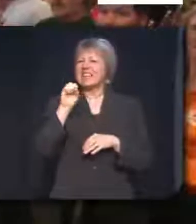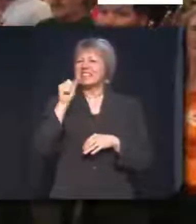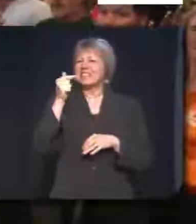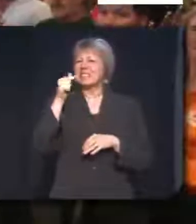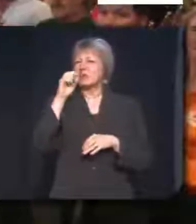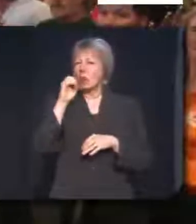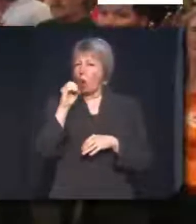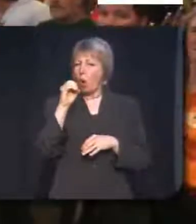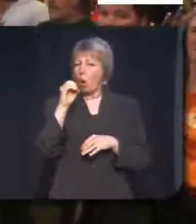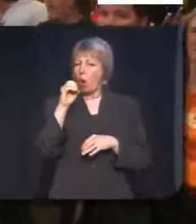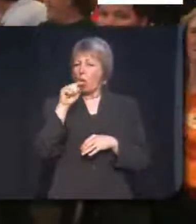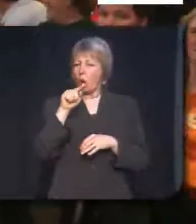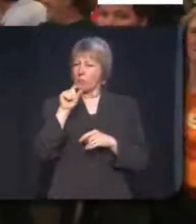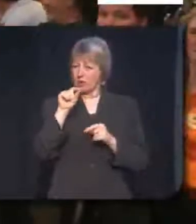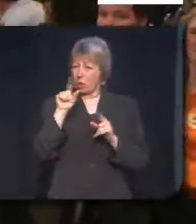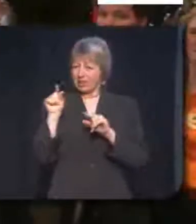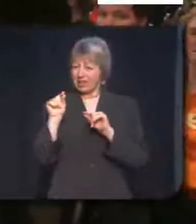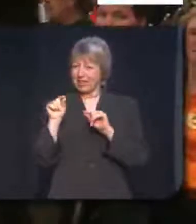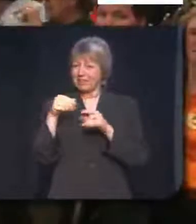oder